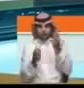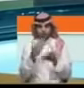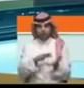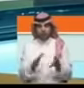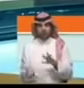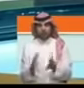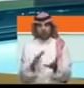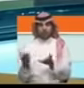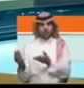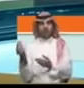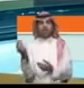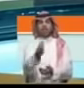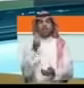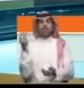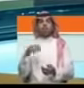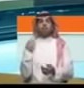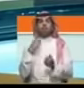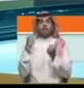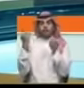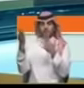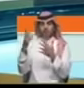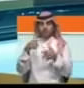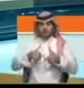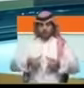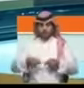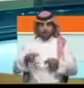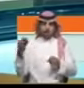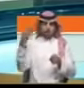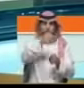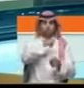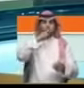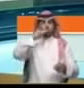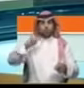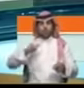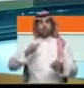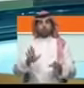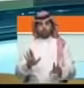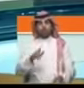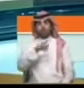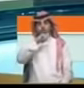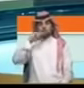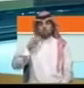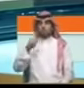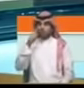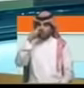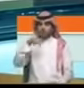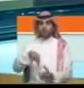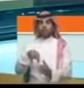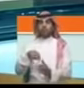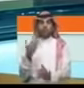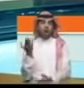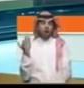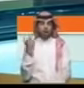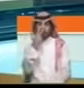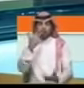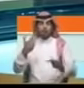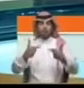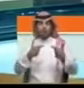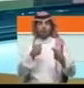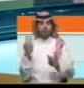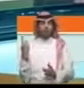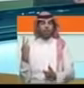خلال زيارة وزير الخارجية الياباني لموسكو. وتدعو روسيا اليابان للاعتراف بنتائج الحرب العالمية الثانية بشكل كامل